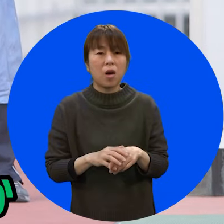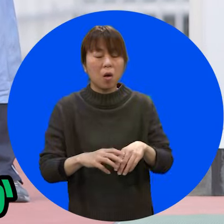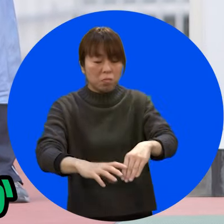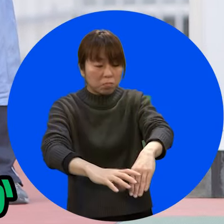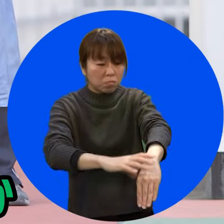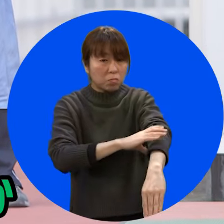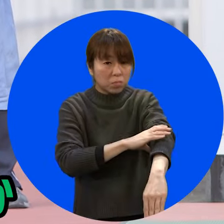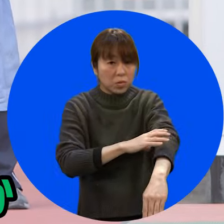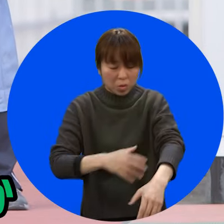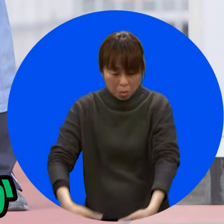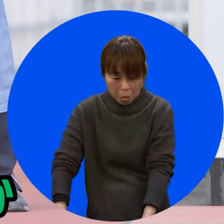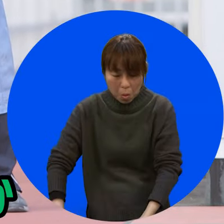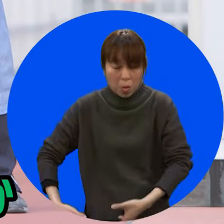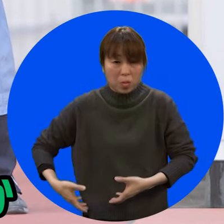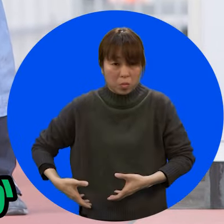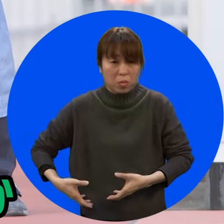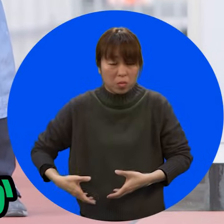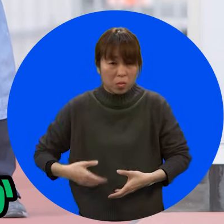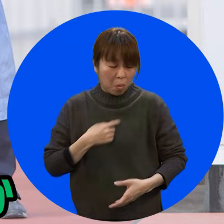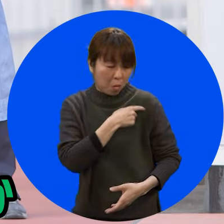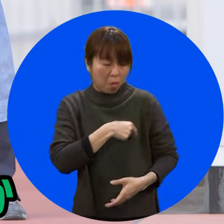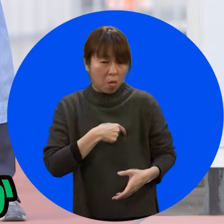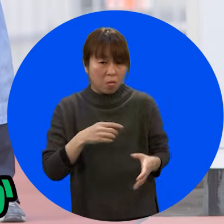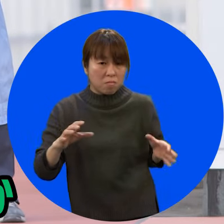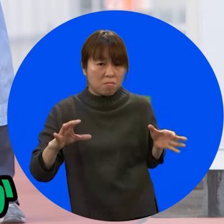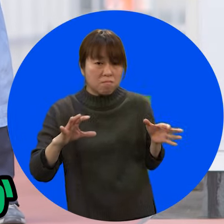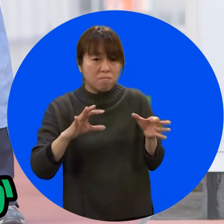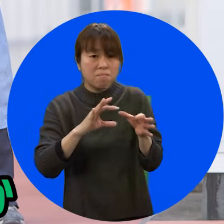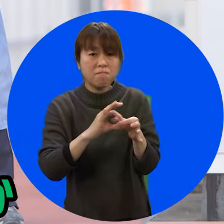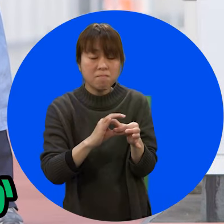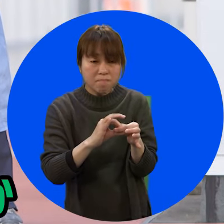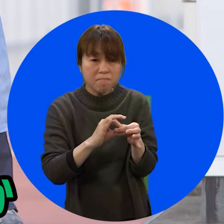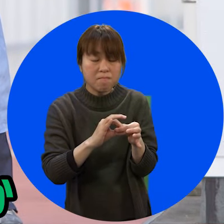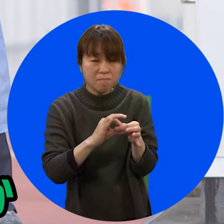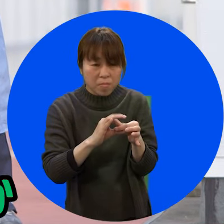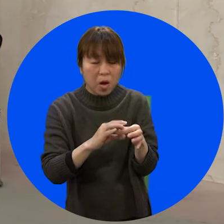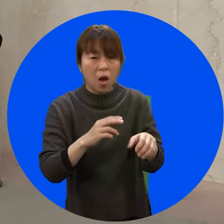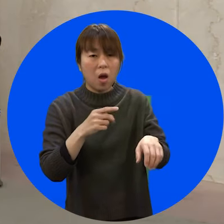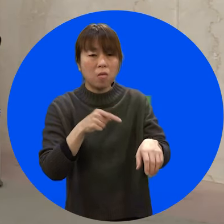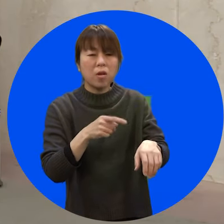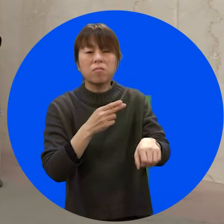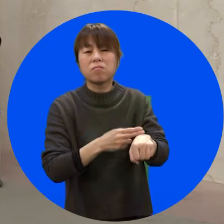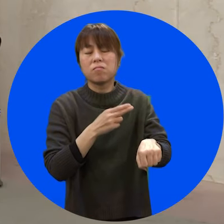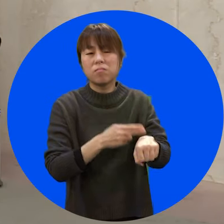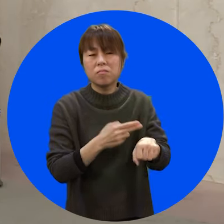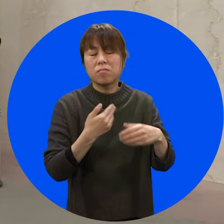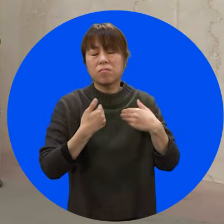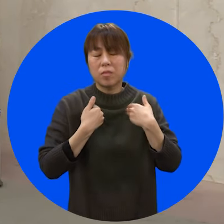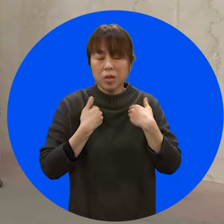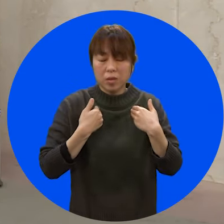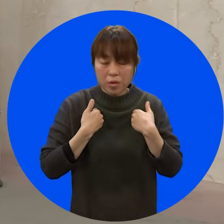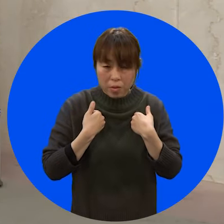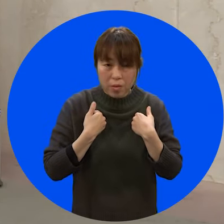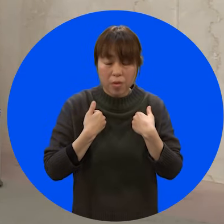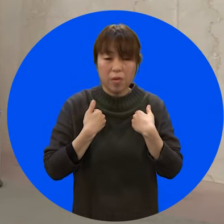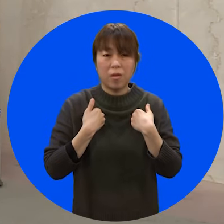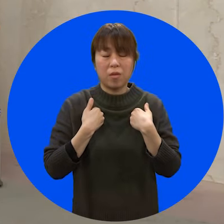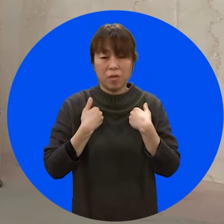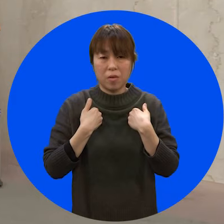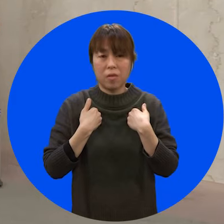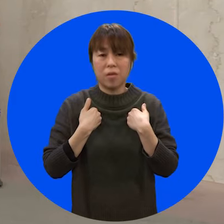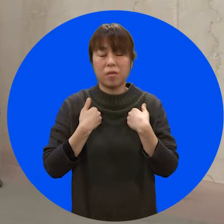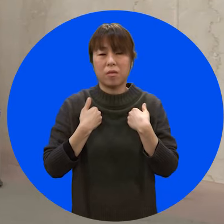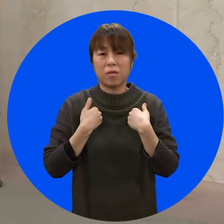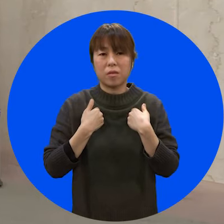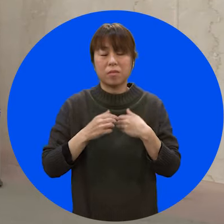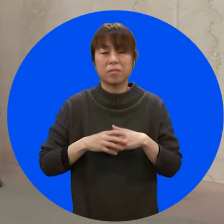でこう、はい、なんかそのものに反映できるっていうか、 はい、 そういうのがやっぱり技術の一